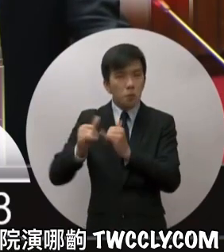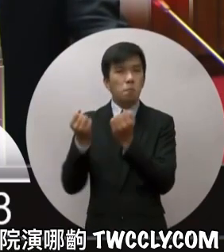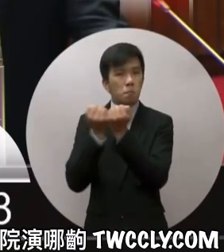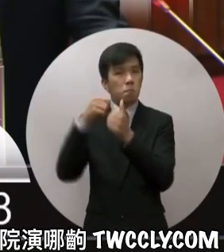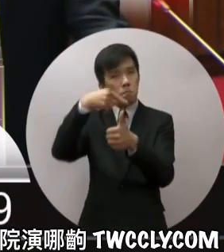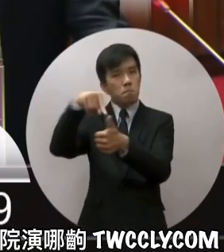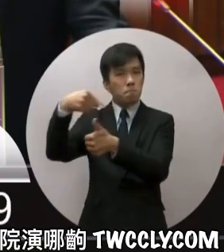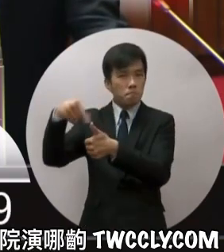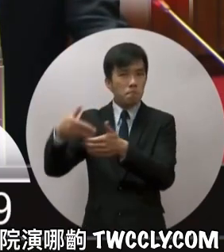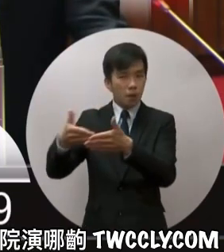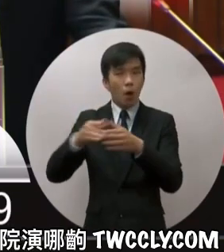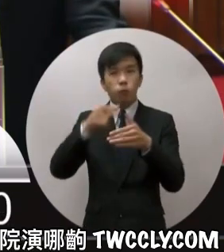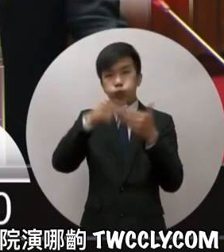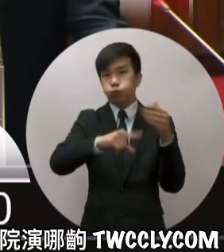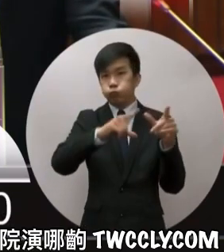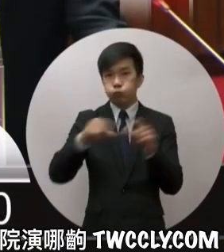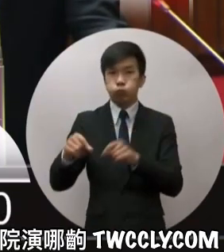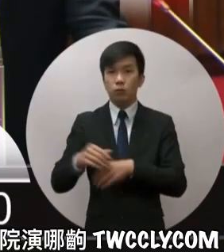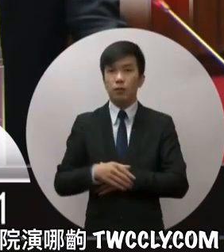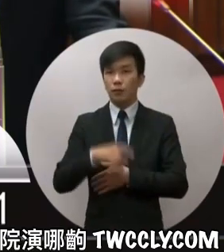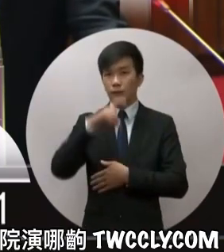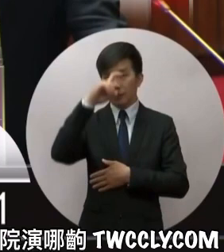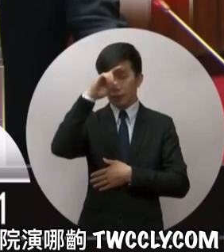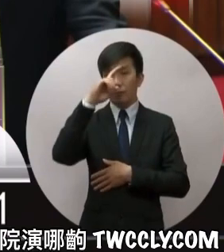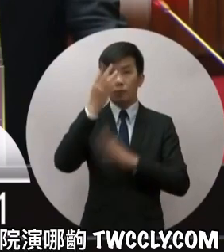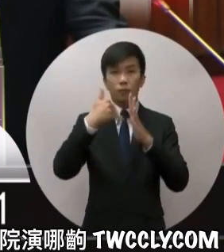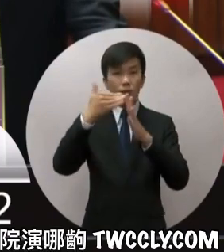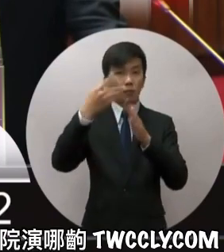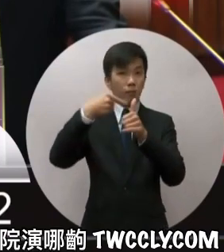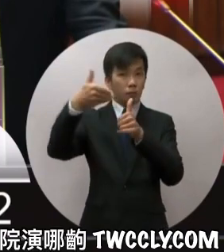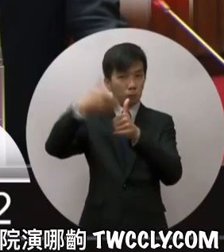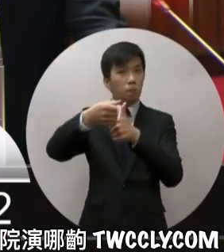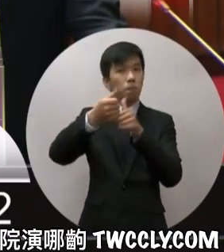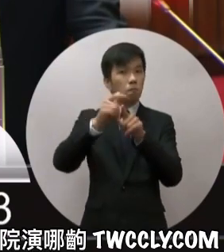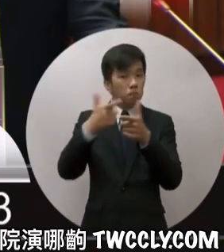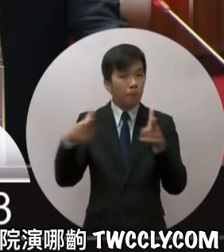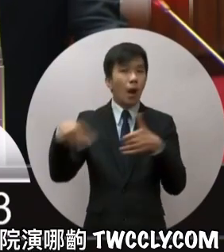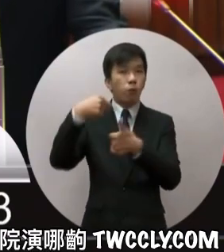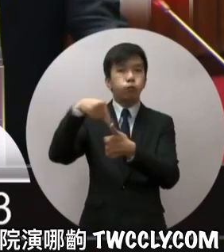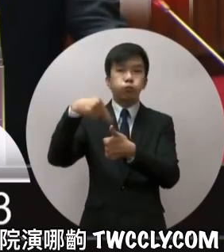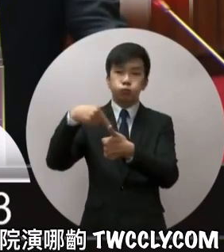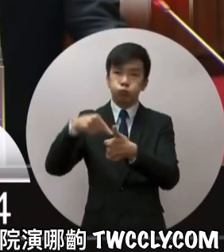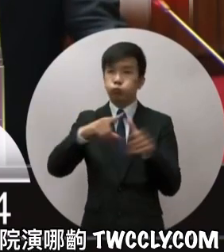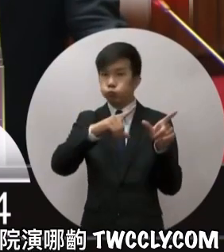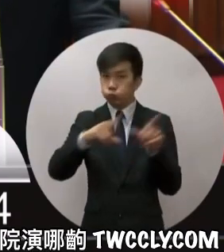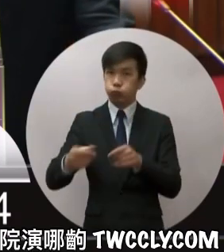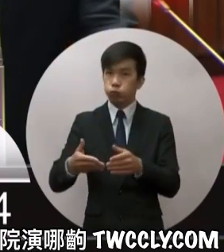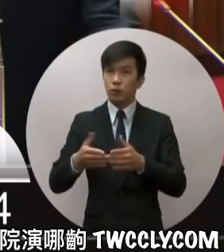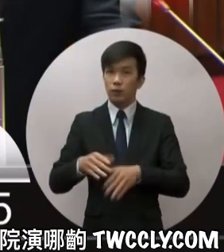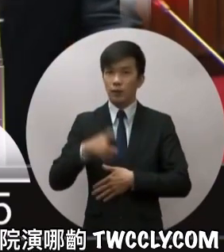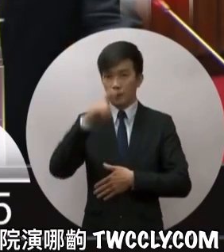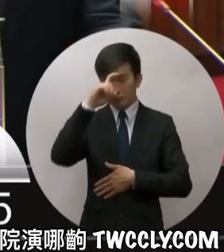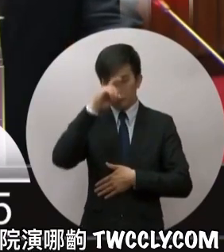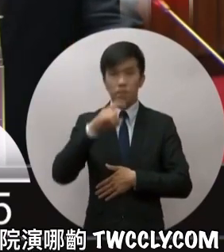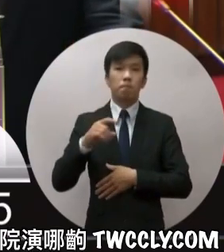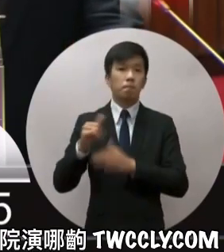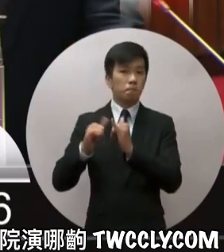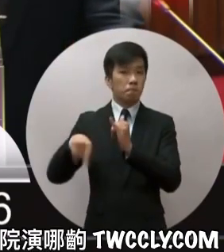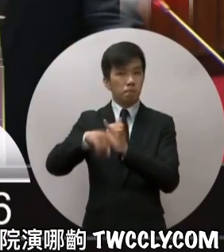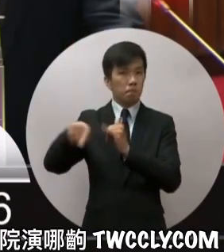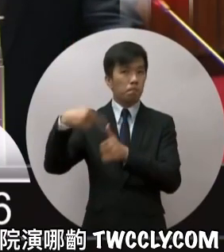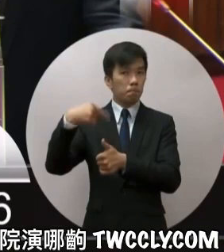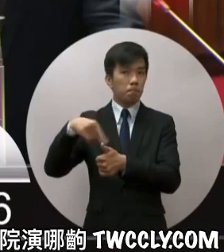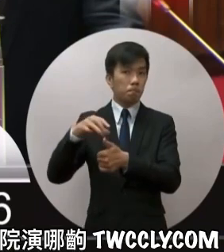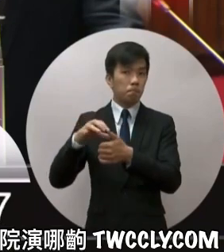導還有就是是不是可以在我們的教育體系下去納入這些相關的概念其實要做一個全民的教育之外